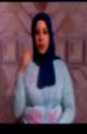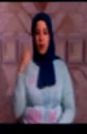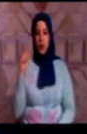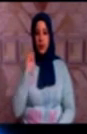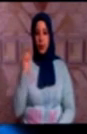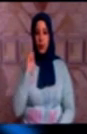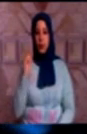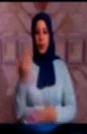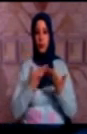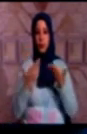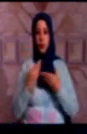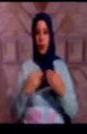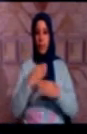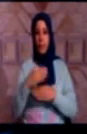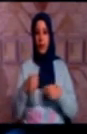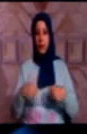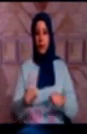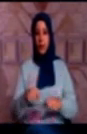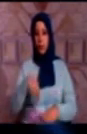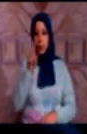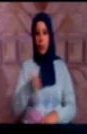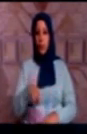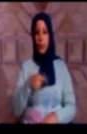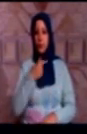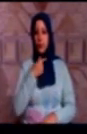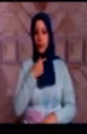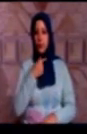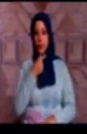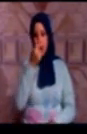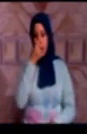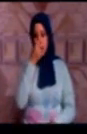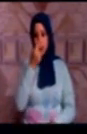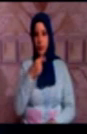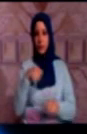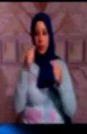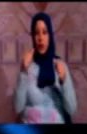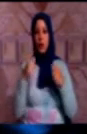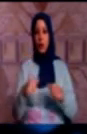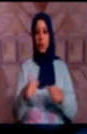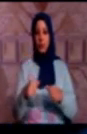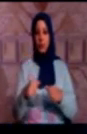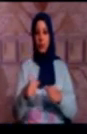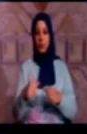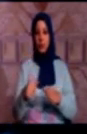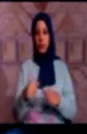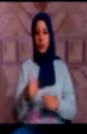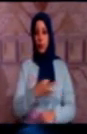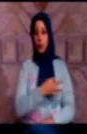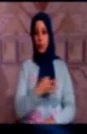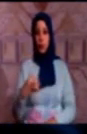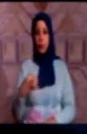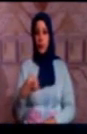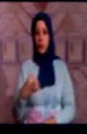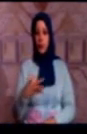مناقشه طبعا في مجلس الوزراء يوم الخميس من ضمن هذه الاجراءات يعني استيراد الدوله المصريه حوا دولار